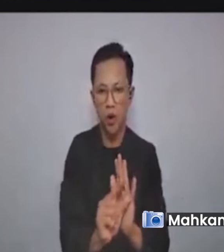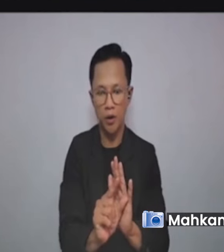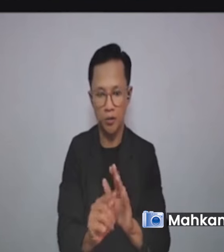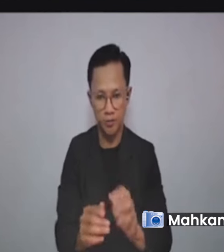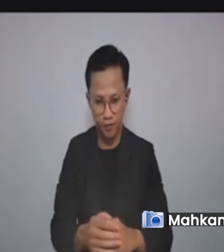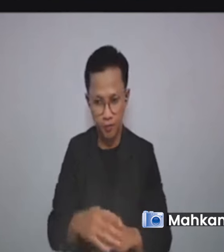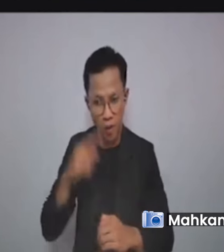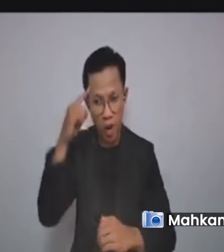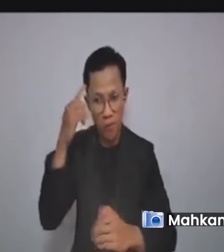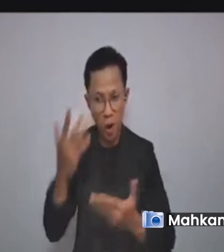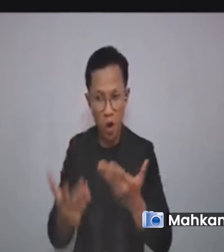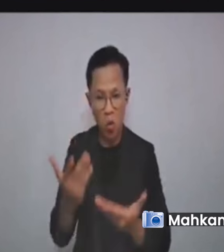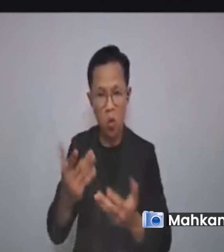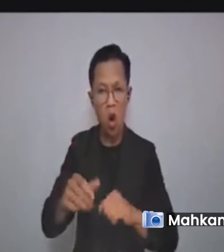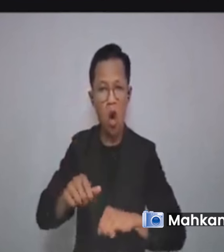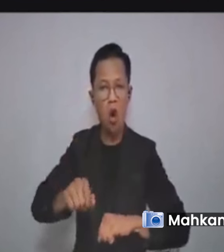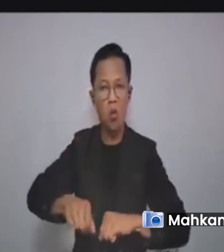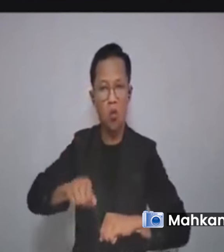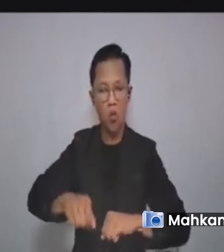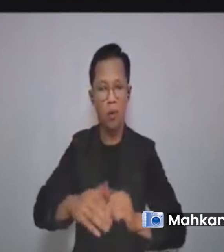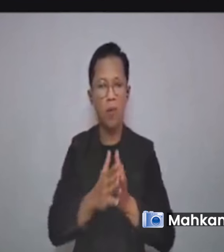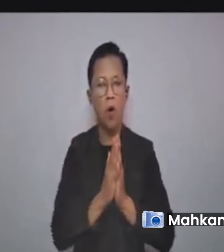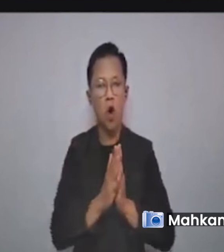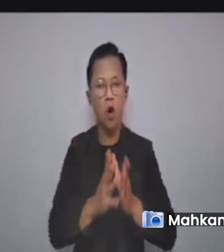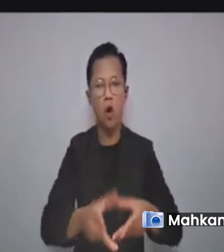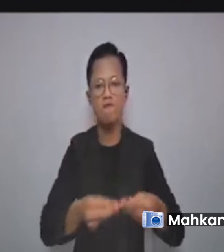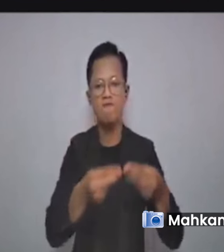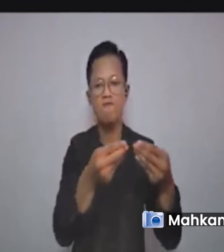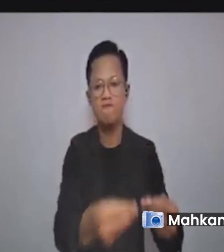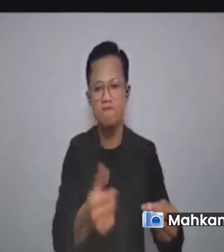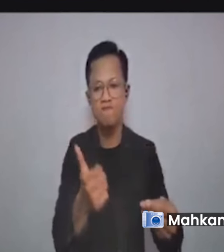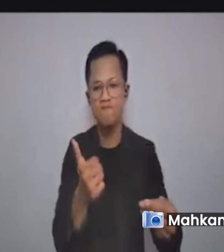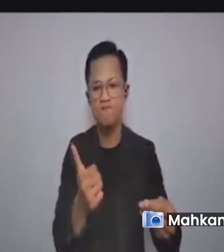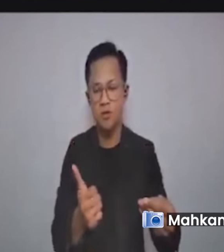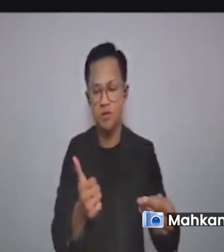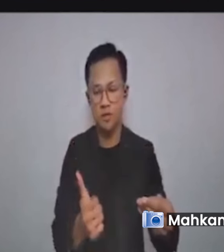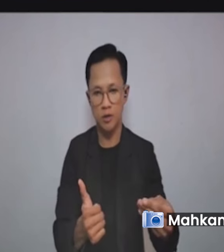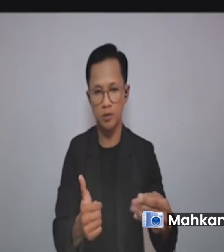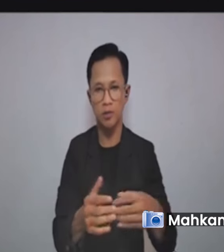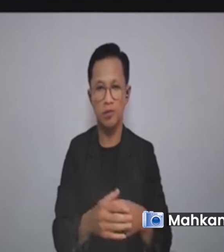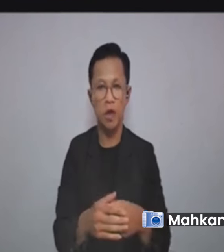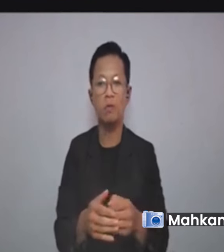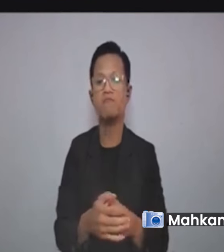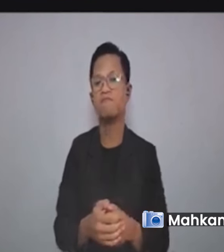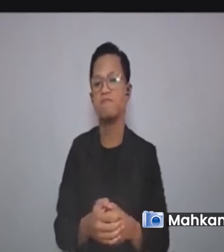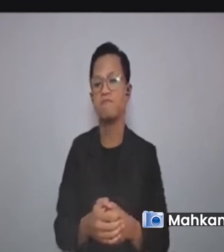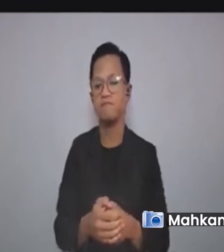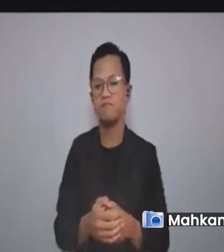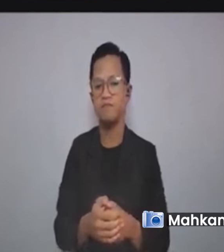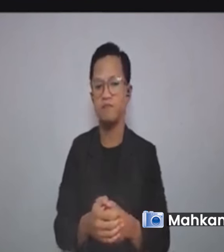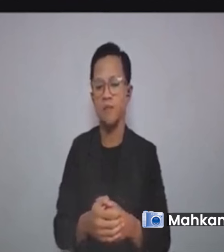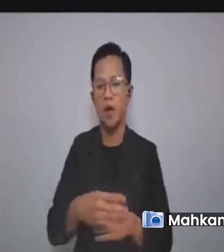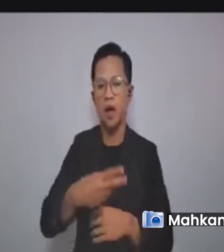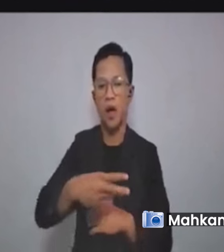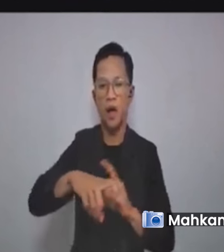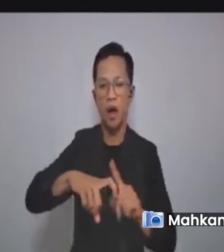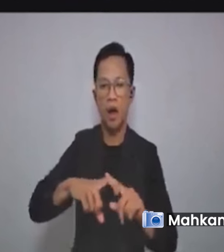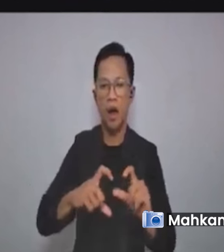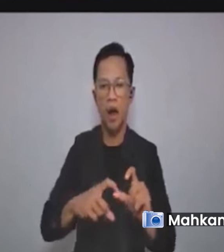untuk mengajukan permohonan aku SB termohon berkena dengan pokok permohonan adalah tidak beralasan menurut hukum